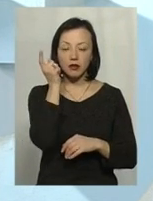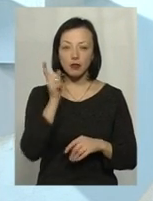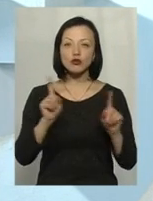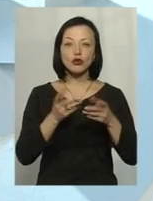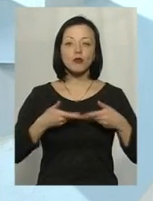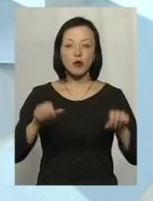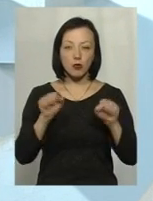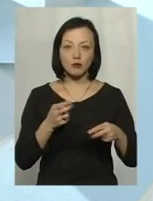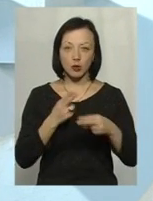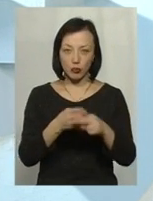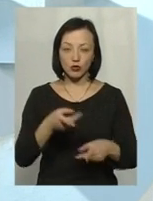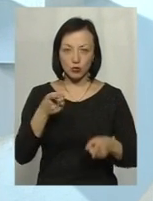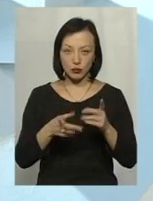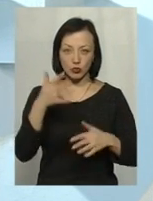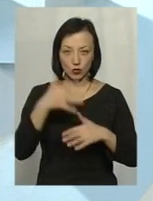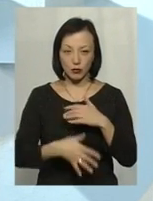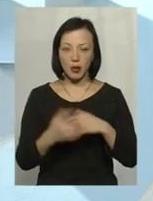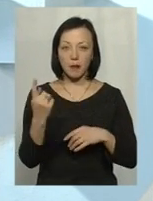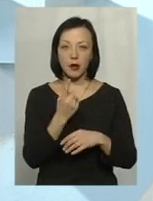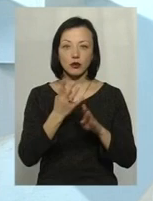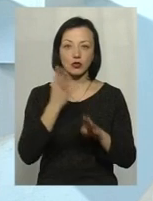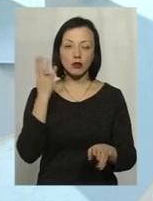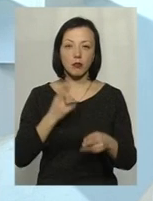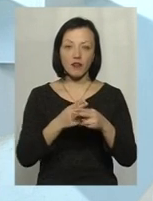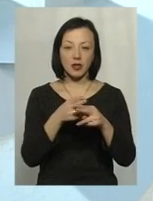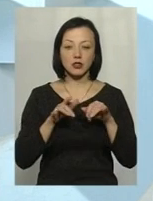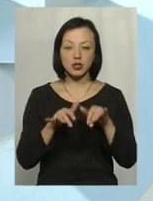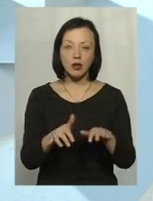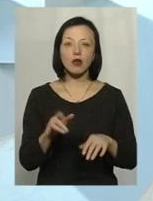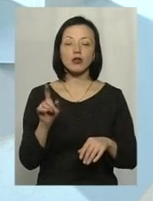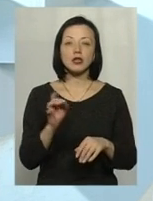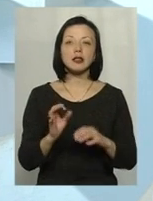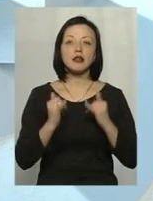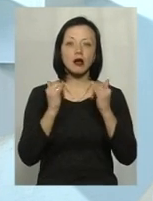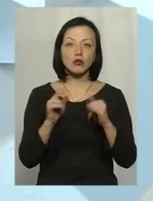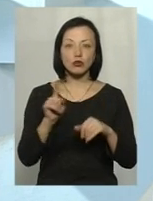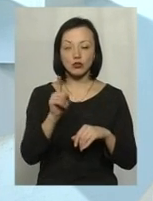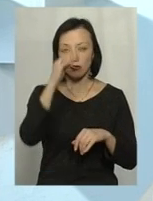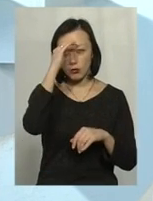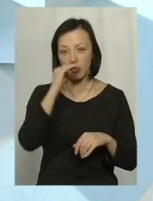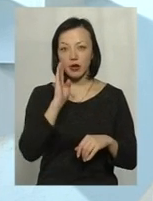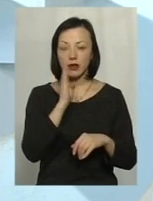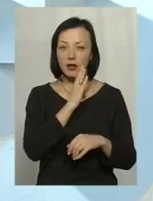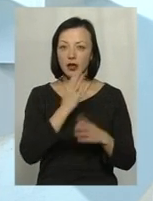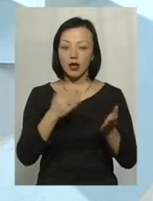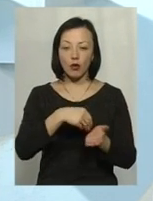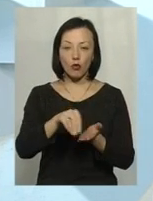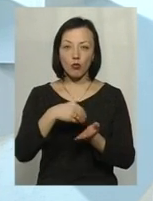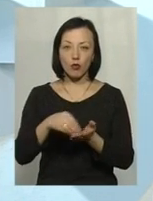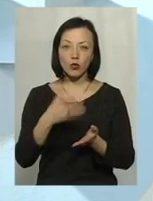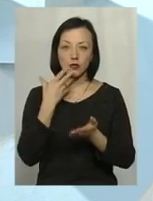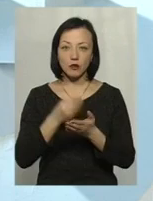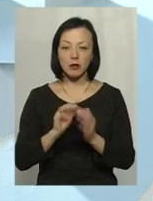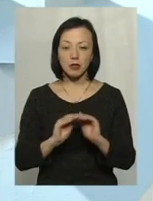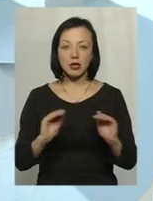можемо запобігти? Зрозуміло, в першу чергу це профілактичні заходи для того, щоб батьки, які купують своїм дітям